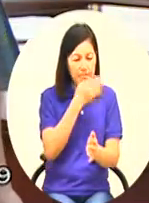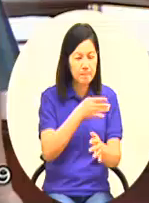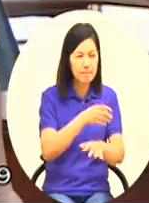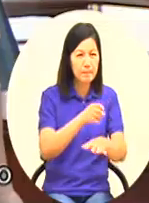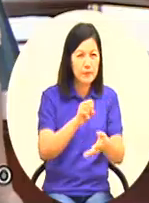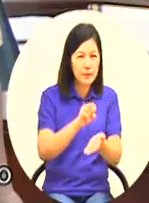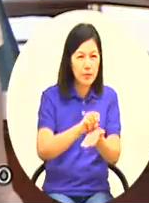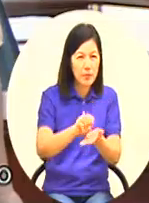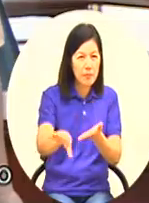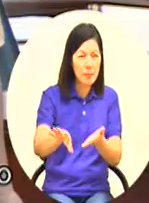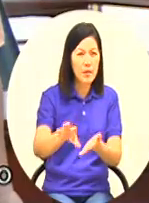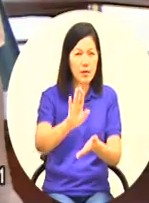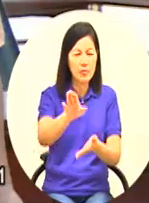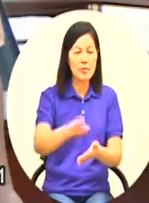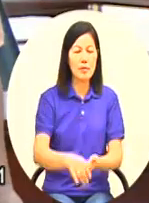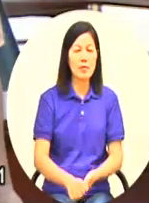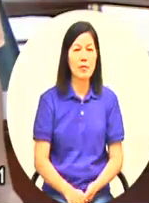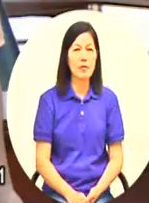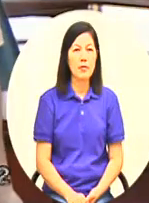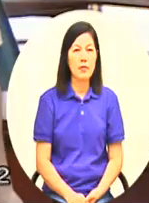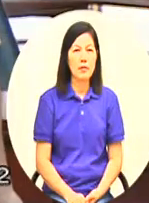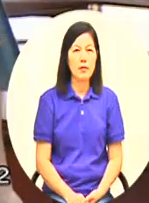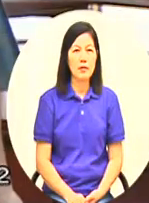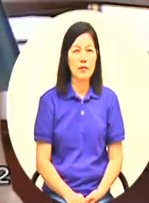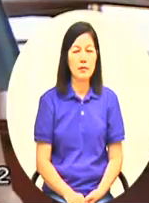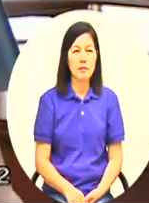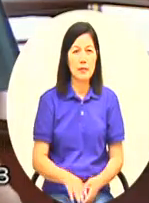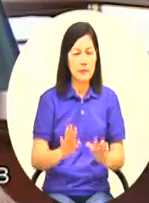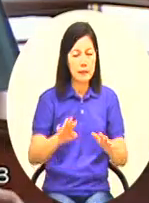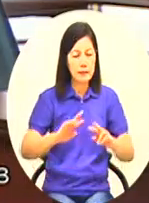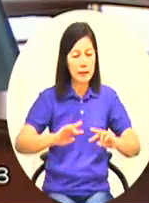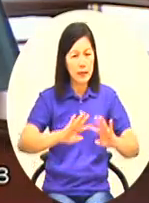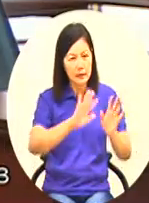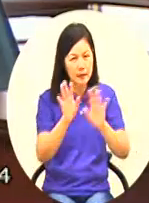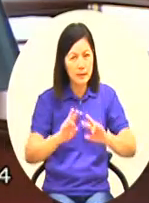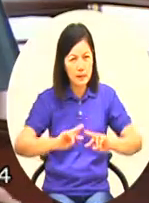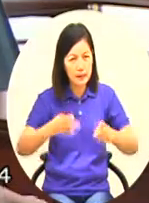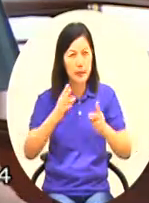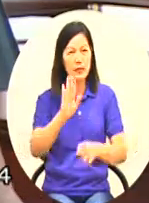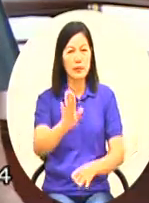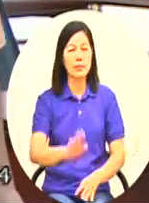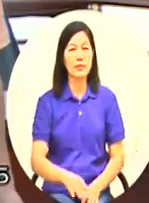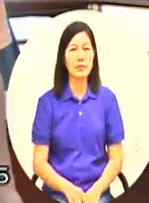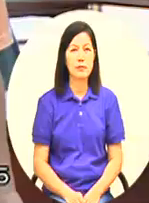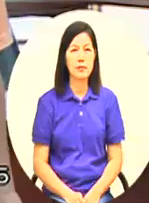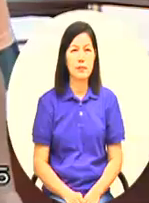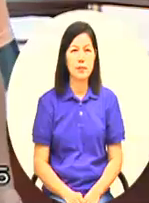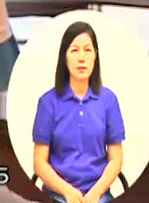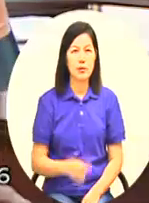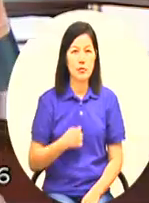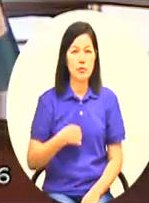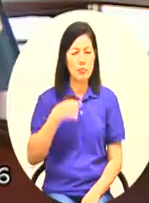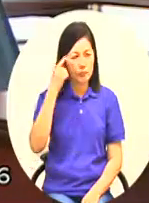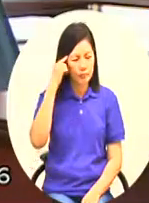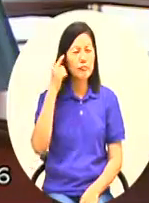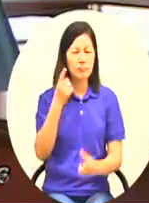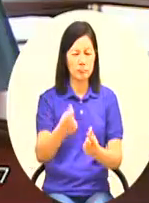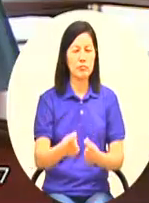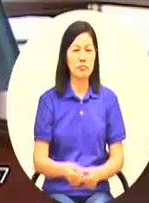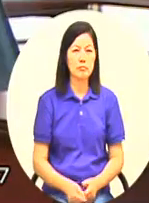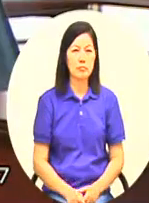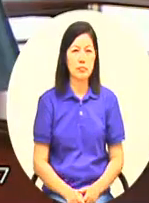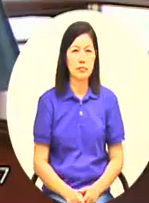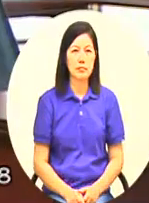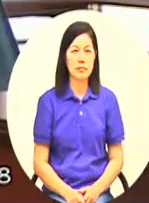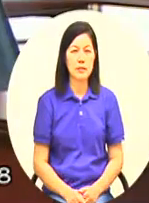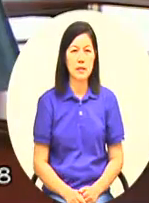早大量在排放偷排，对不对？要改善足济啊！哦，本身呢，也是在予以肯定啦。哦，啊，但是呢，就是